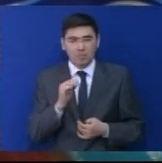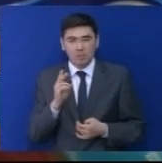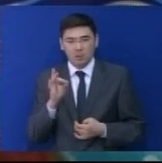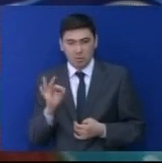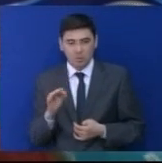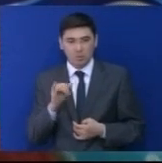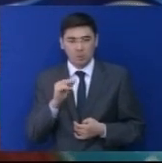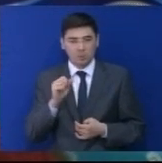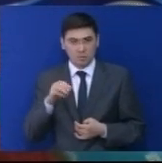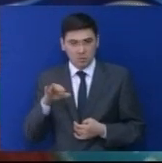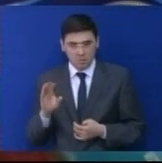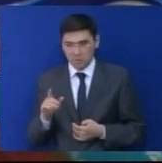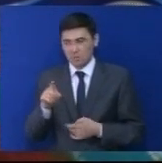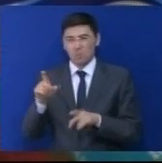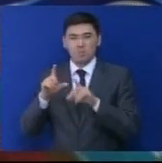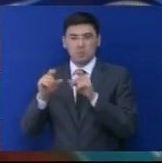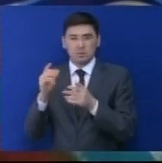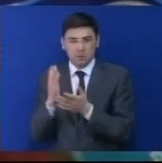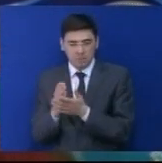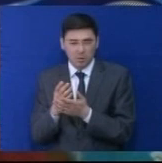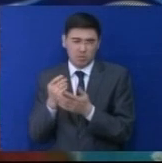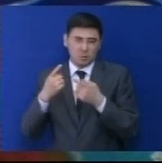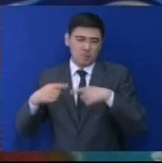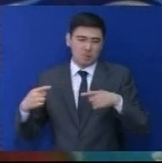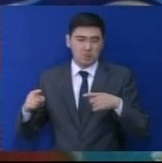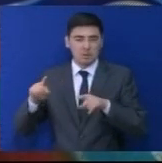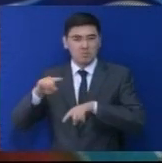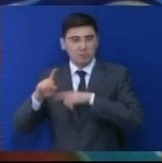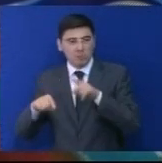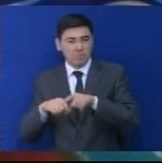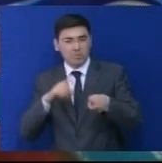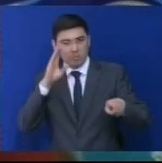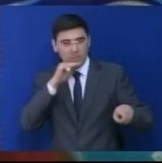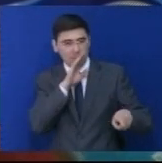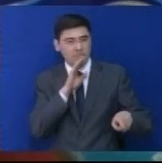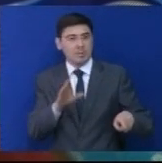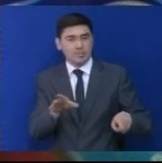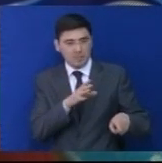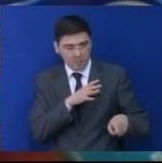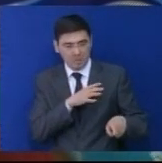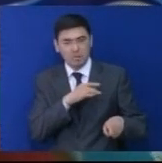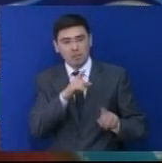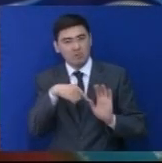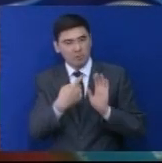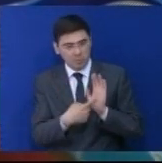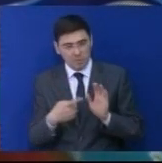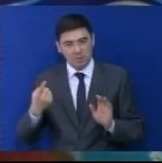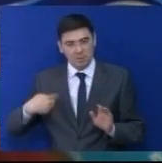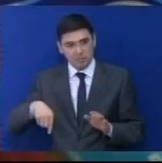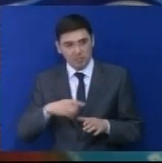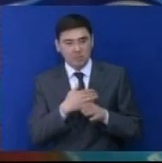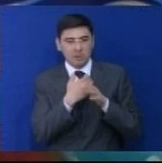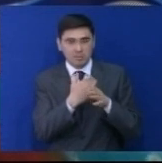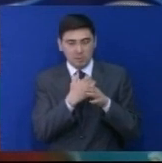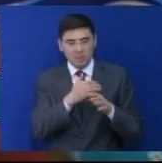не попасть, как я уже сказала. Были вопросы у родителей, да, были вопросы, когда они хотят в